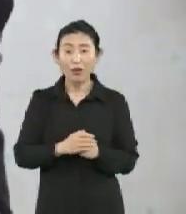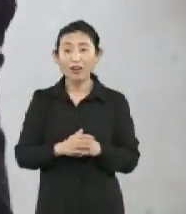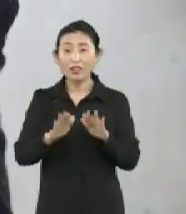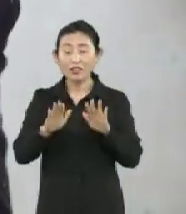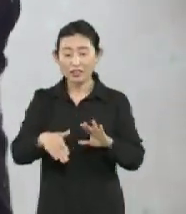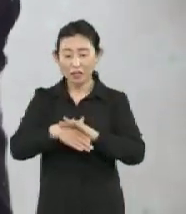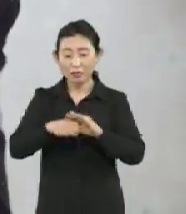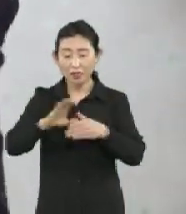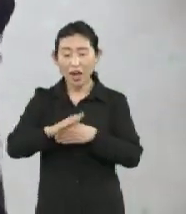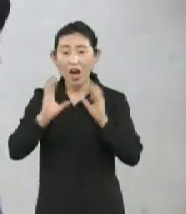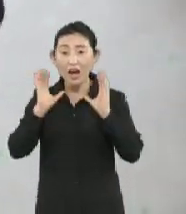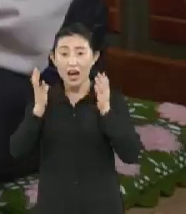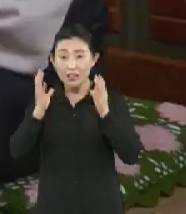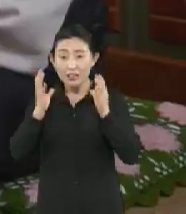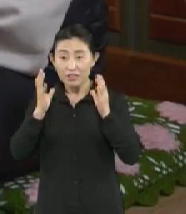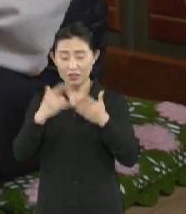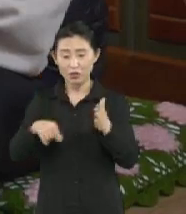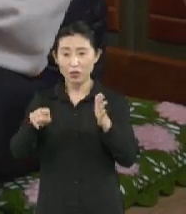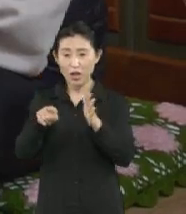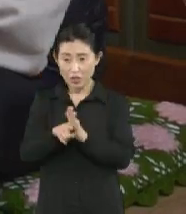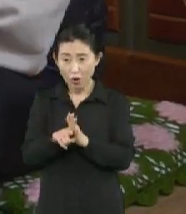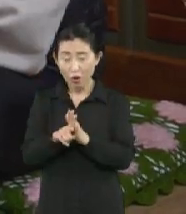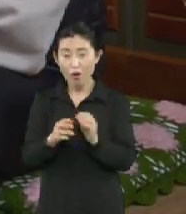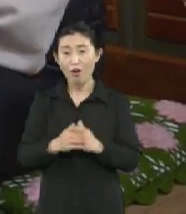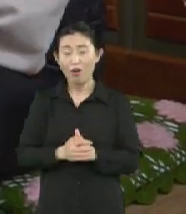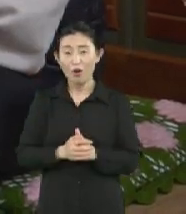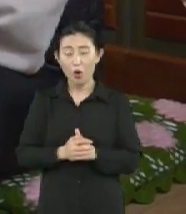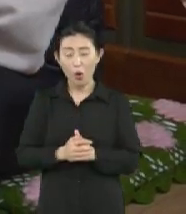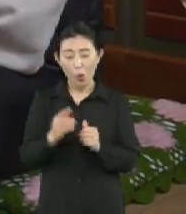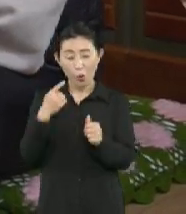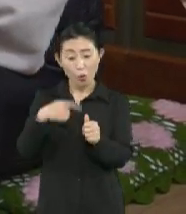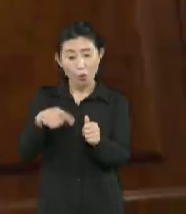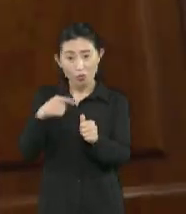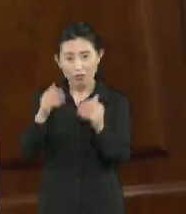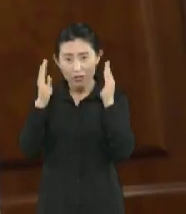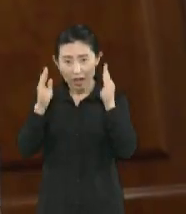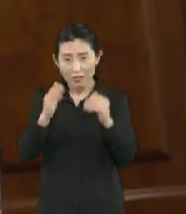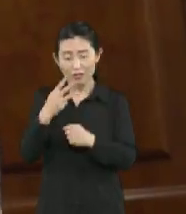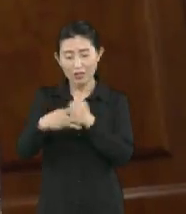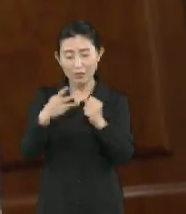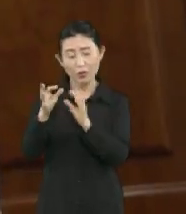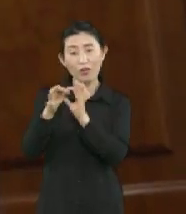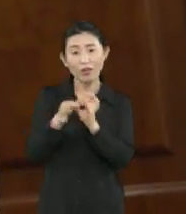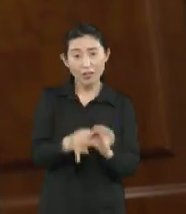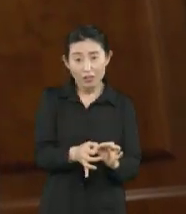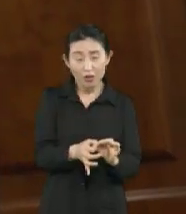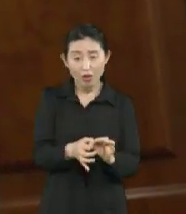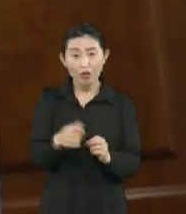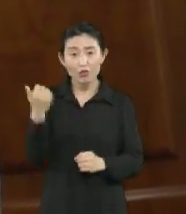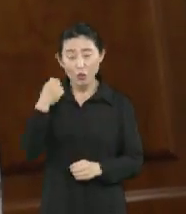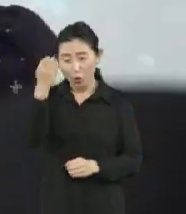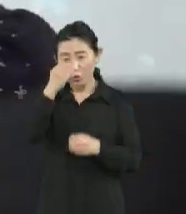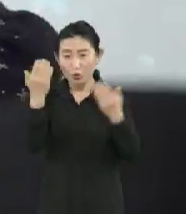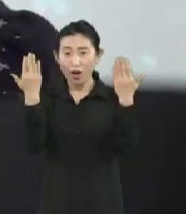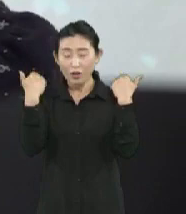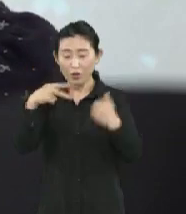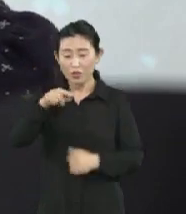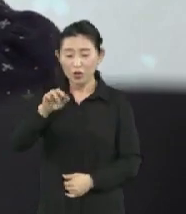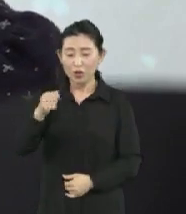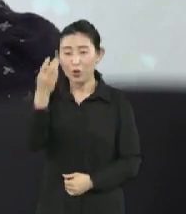지역 다문화 가정 아이들의 멘토가 된 서산 서일고 학생들인데 벌써 3년째 특별한 수업은 계속되고